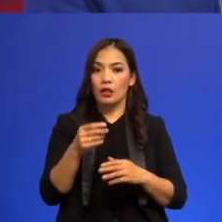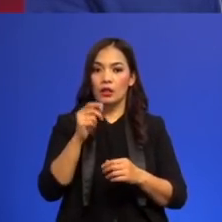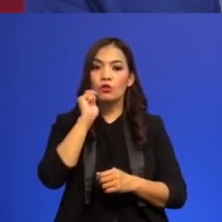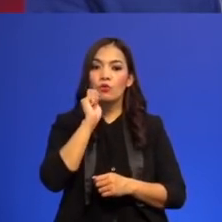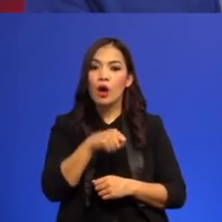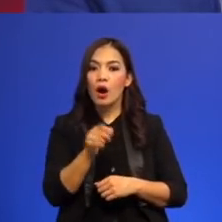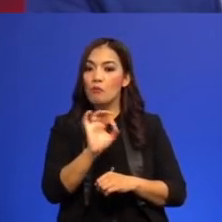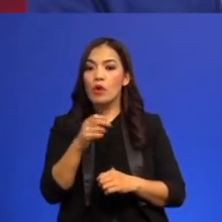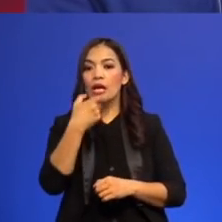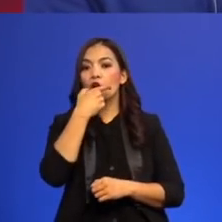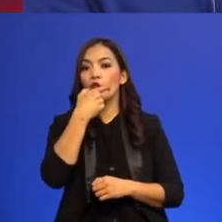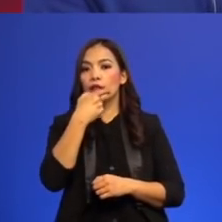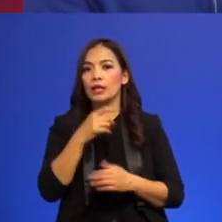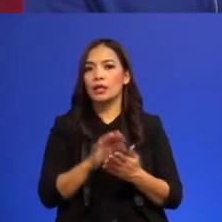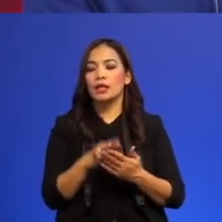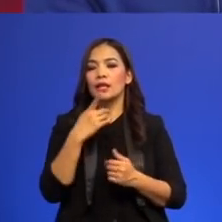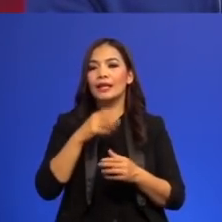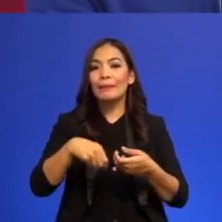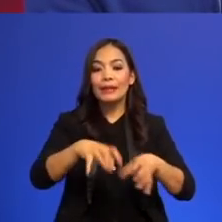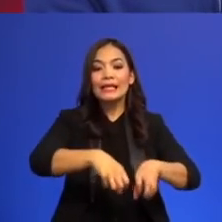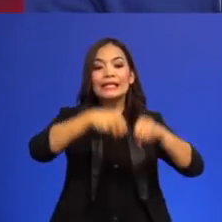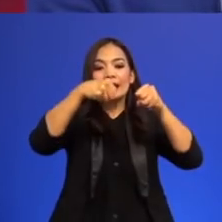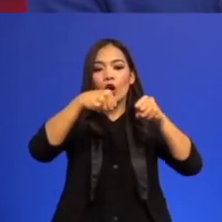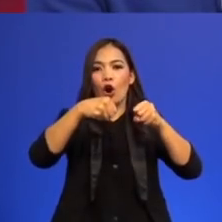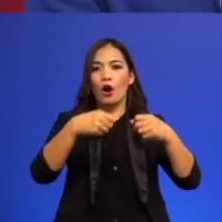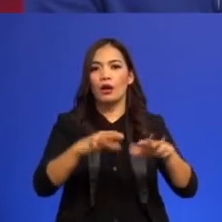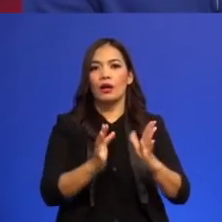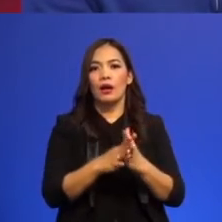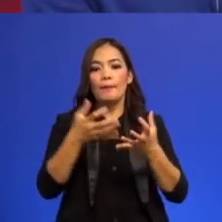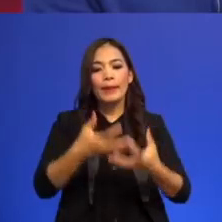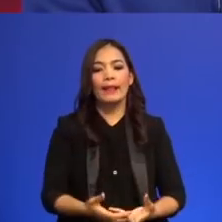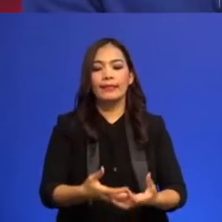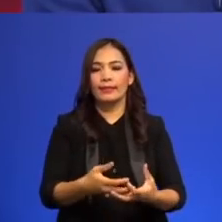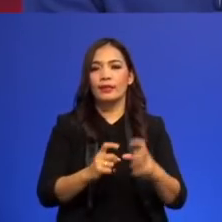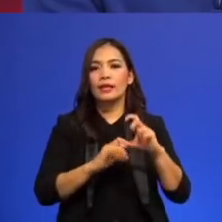Tapi bukan roti, Pak, singkong. Berat.